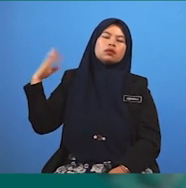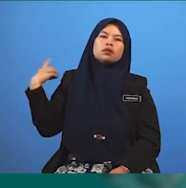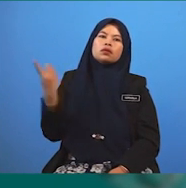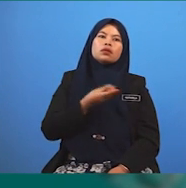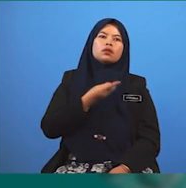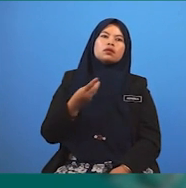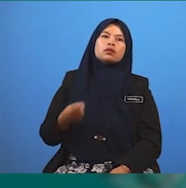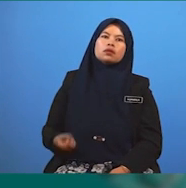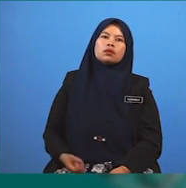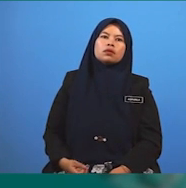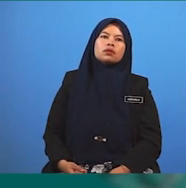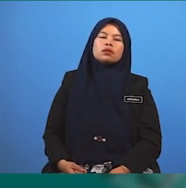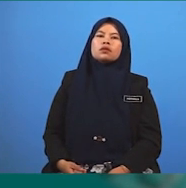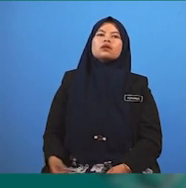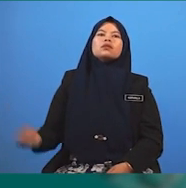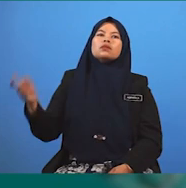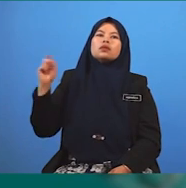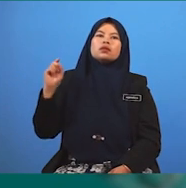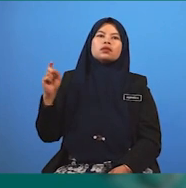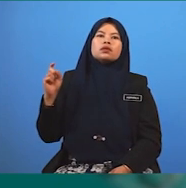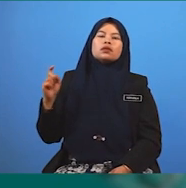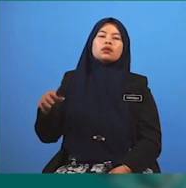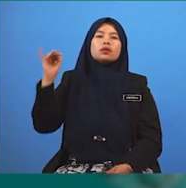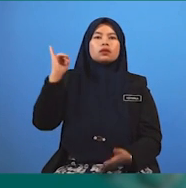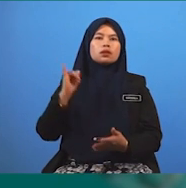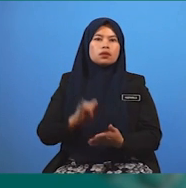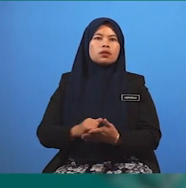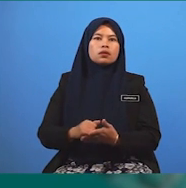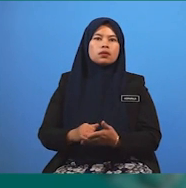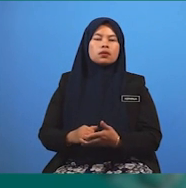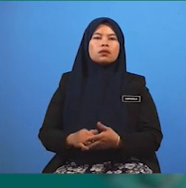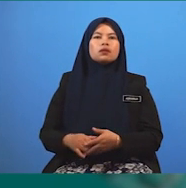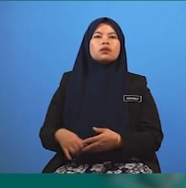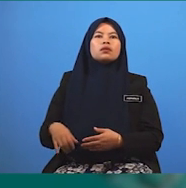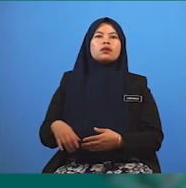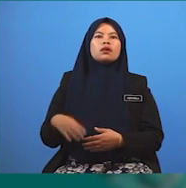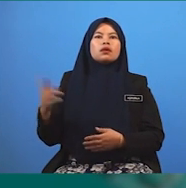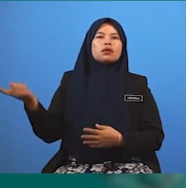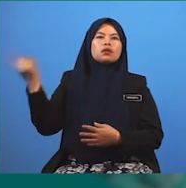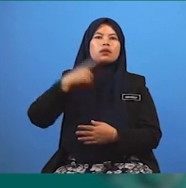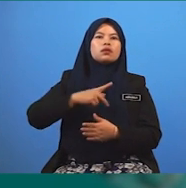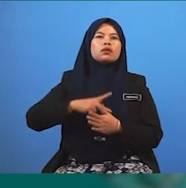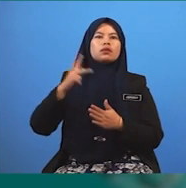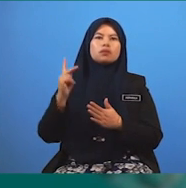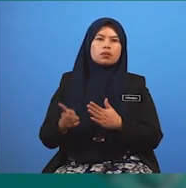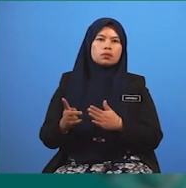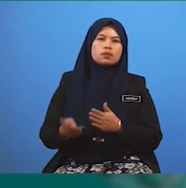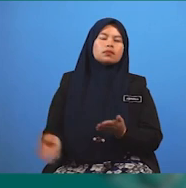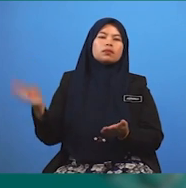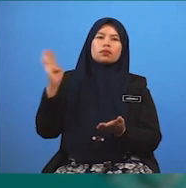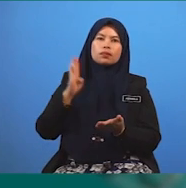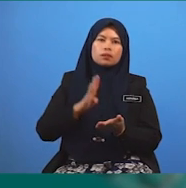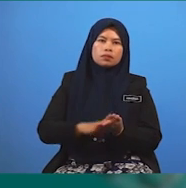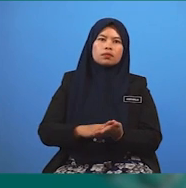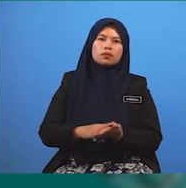hendaklah meyakini bahawa hari kiamat adalah bukti keadilan Allah terhadap semua